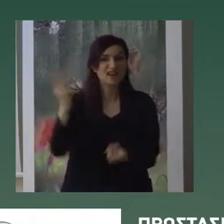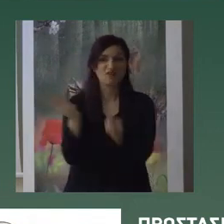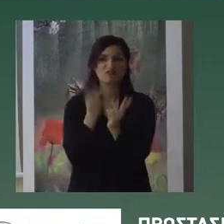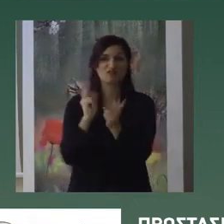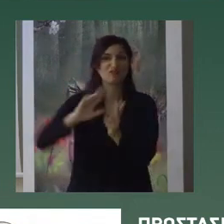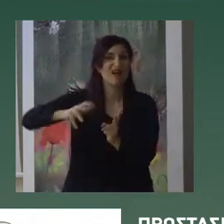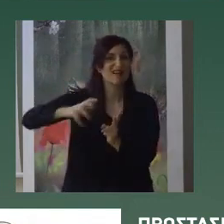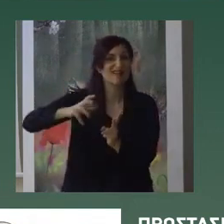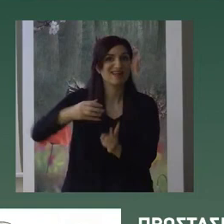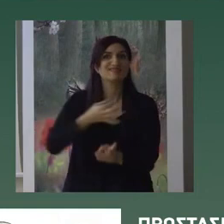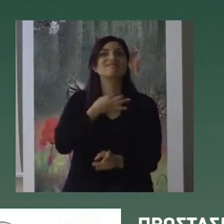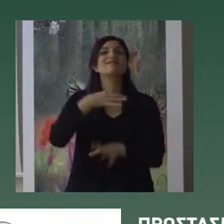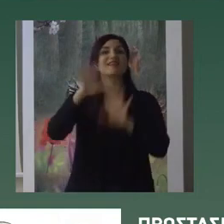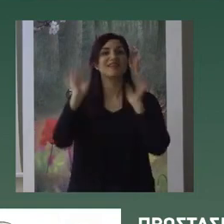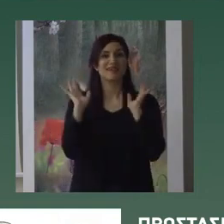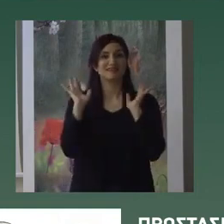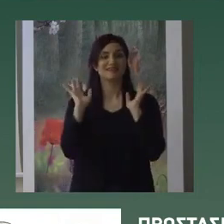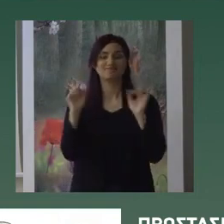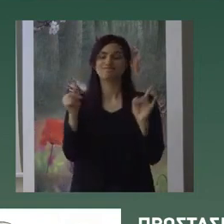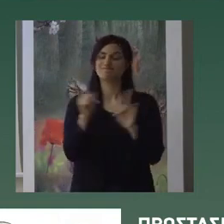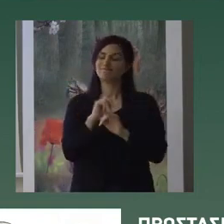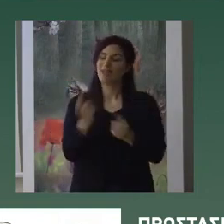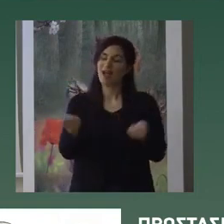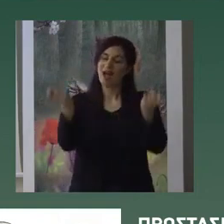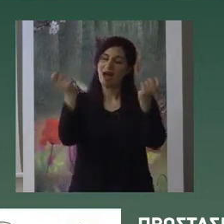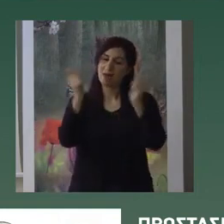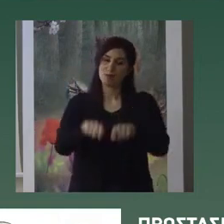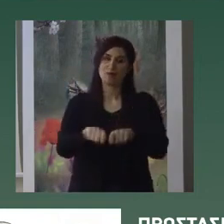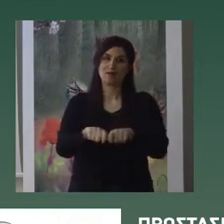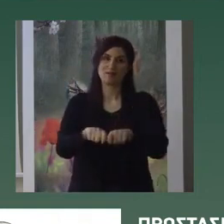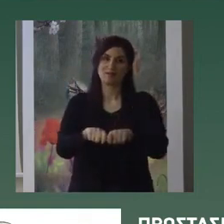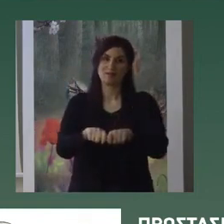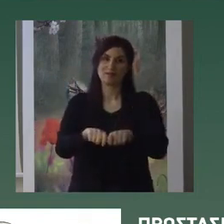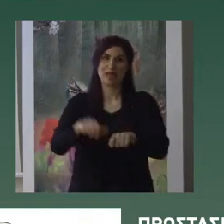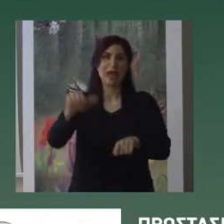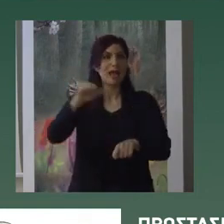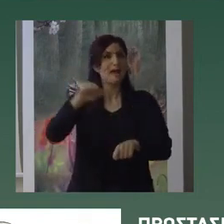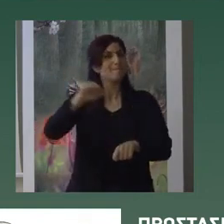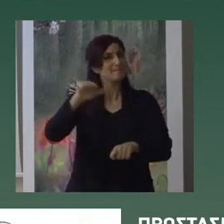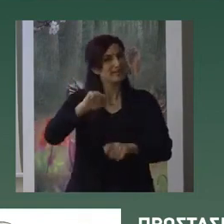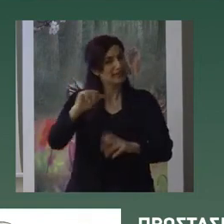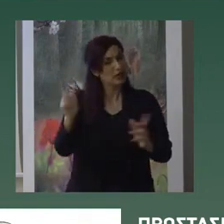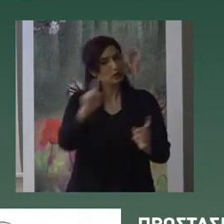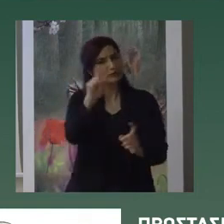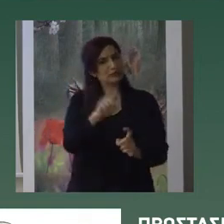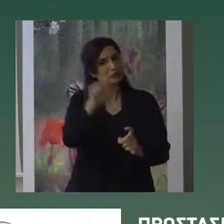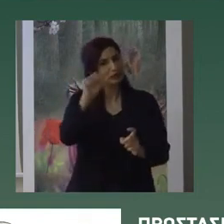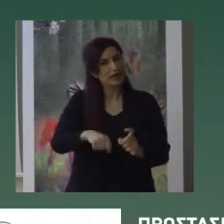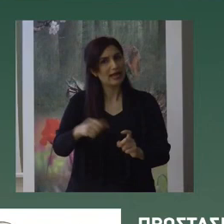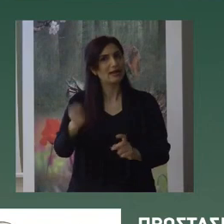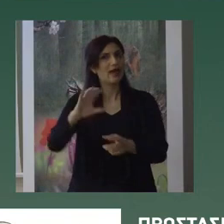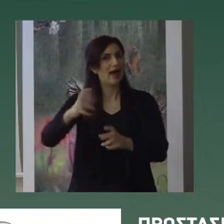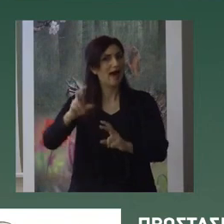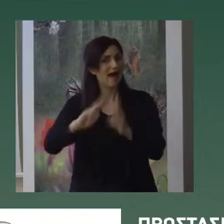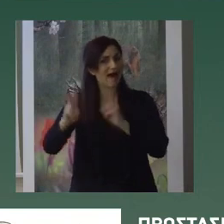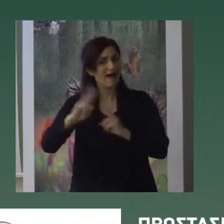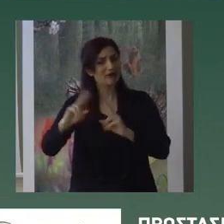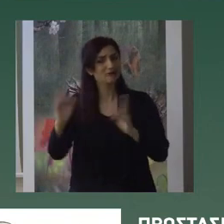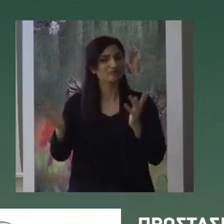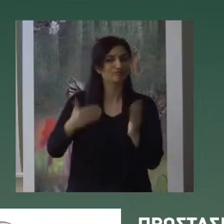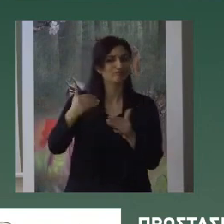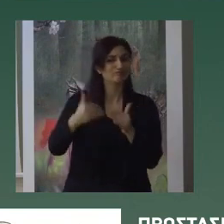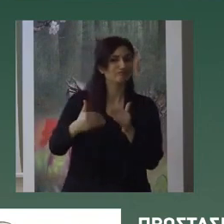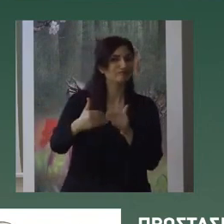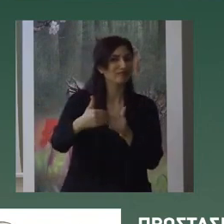ποσοστά. Το φυσικό αέριο θα είναι για αρκετά χρόνια ακόμα. Το πετρέλαιο θα φύγει νωρίτερα. Αλλά όσο περισσότερο μπαίνει η ηλεκτρική ενέργεια παραγόμενη από ανανεώσιμες